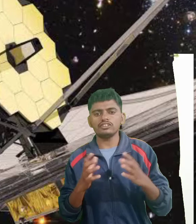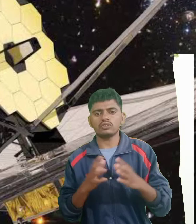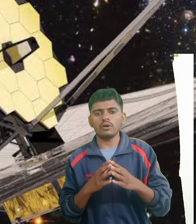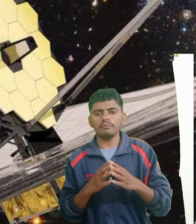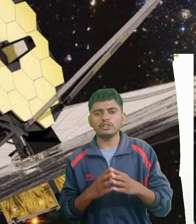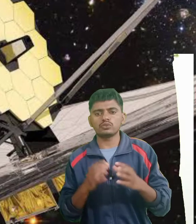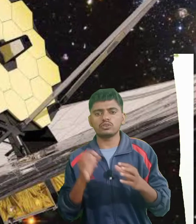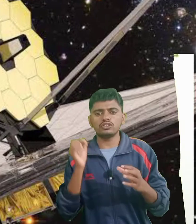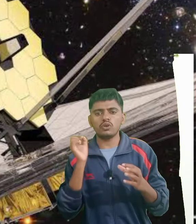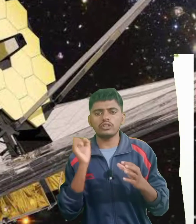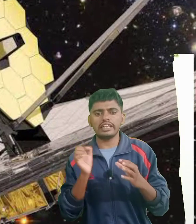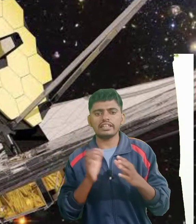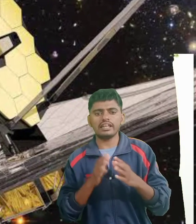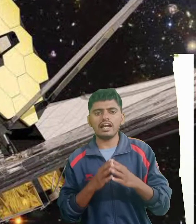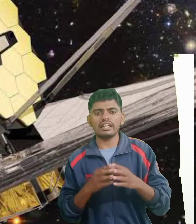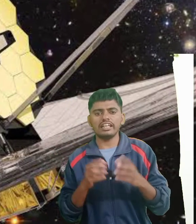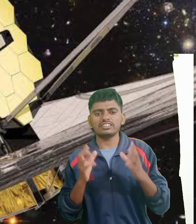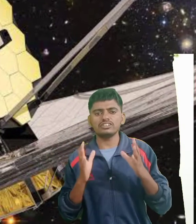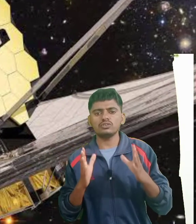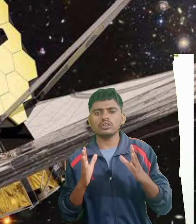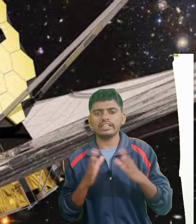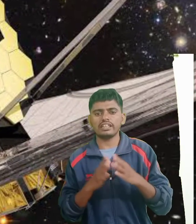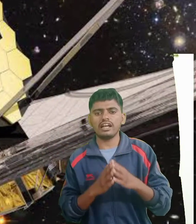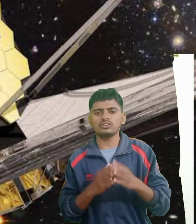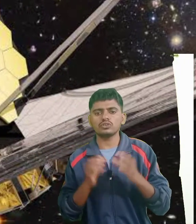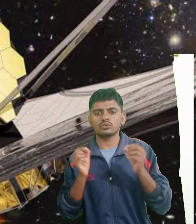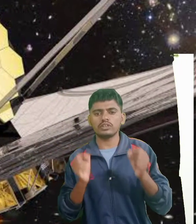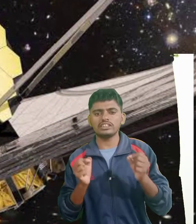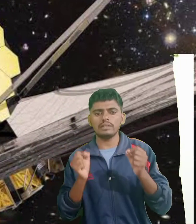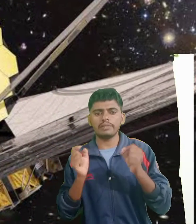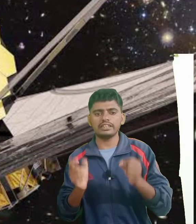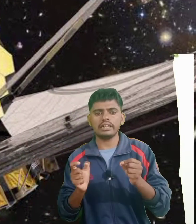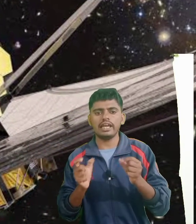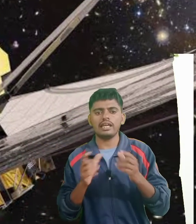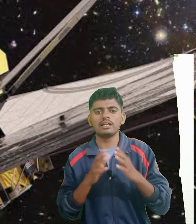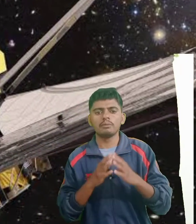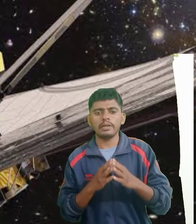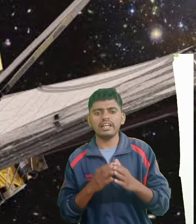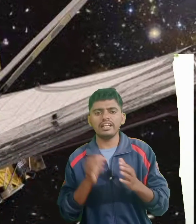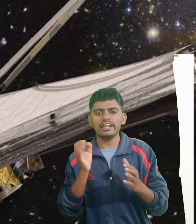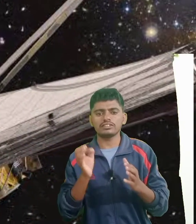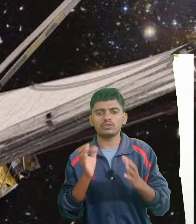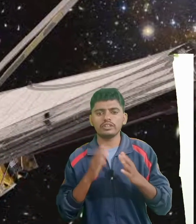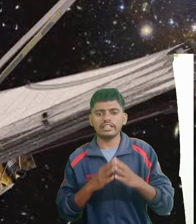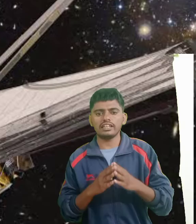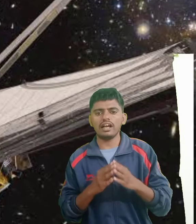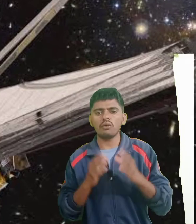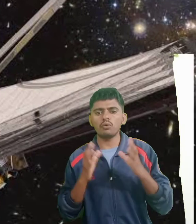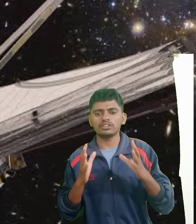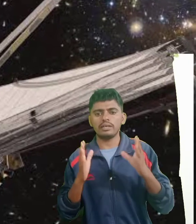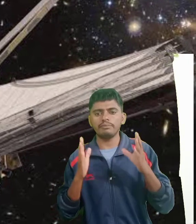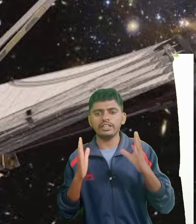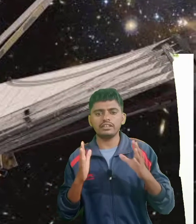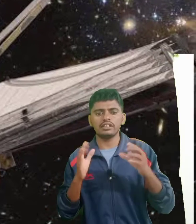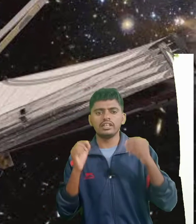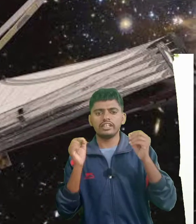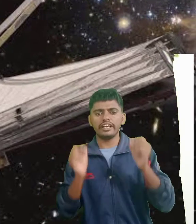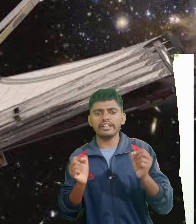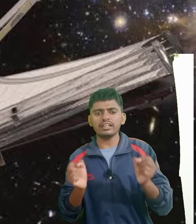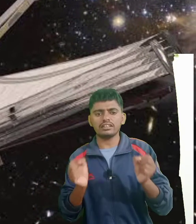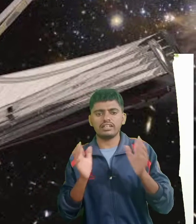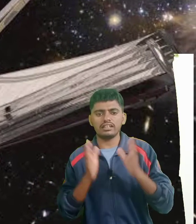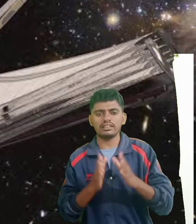क्योंकि टेलीस्कोप भी सूरज को देखेगा, गैलेक्सीज को देखेगा जो सूरज से बनते हैं, प्लैनेट्स को देखेगा, वो सब